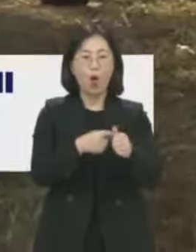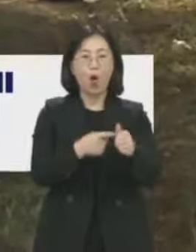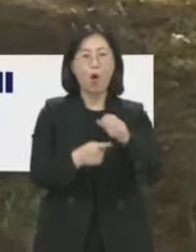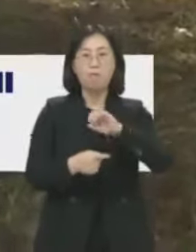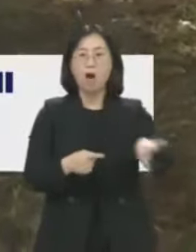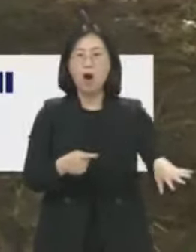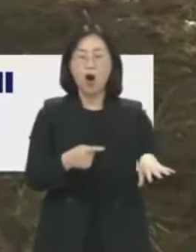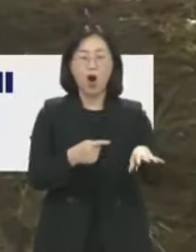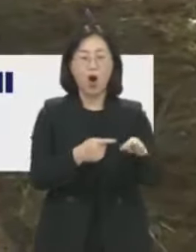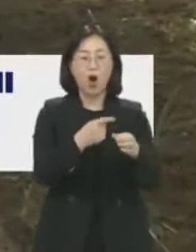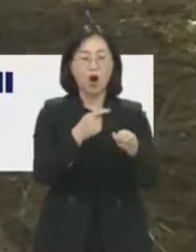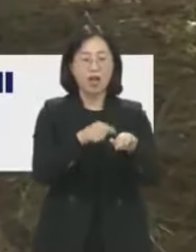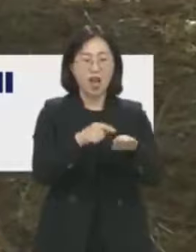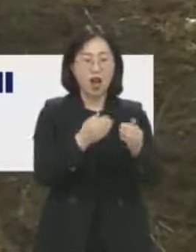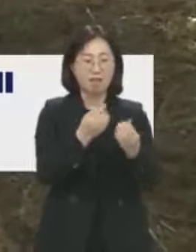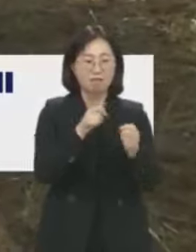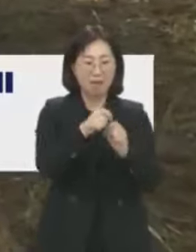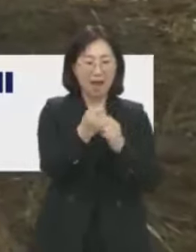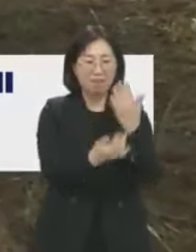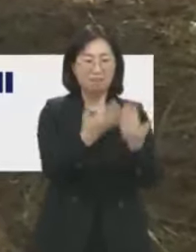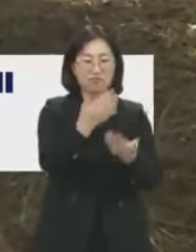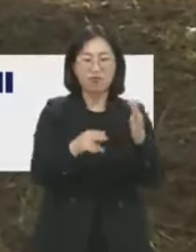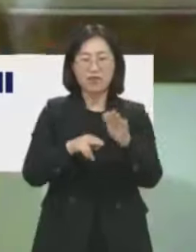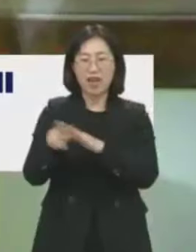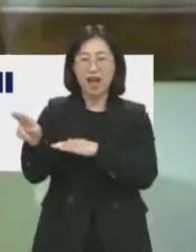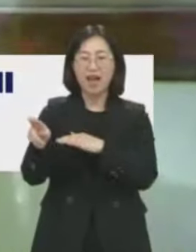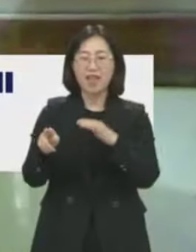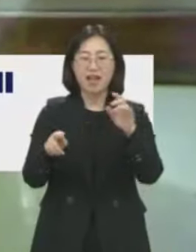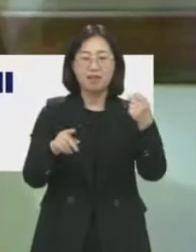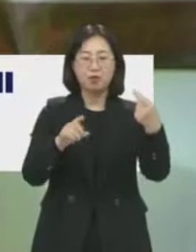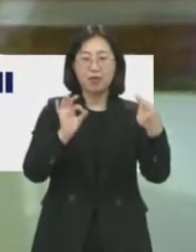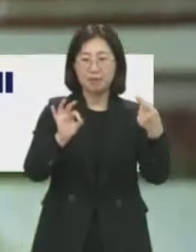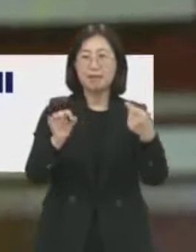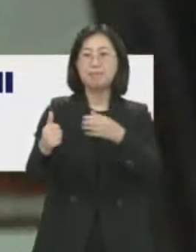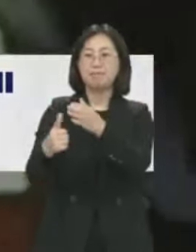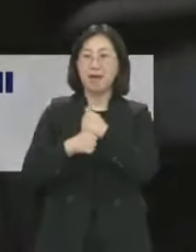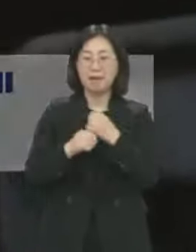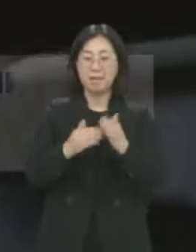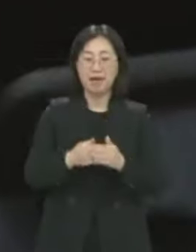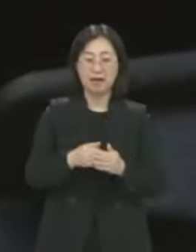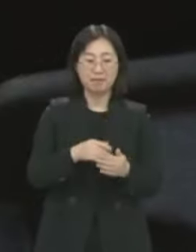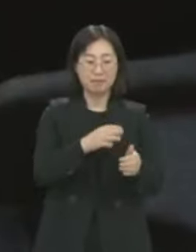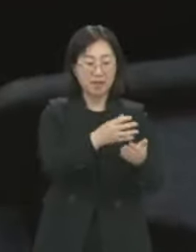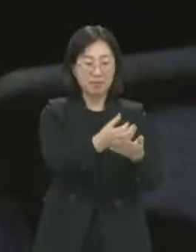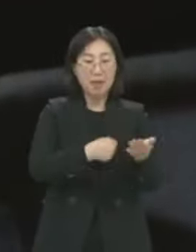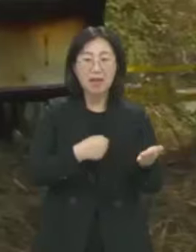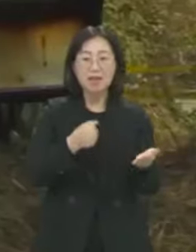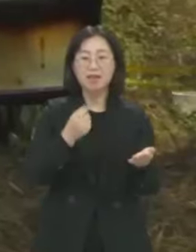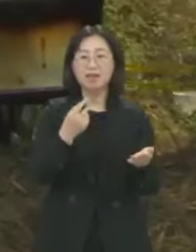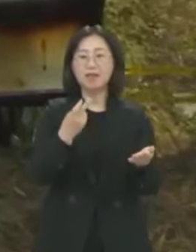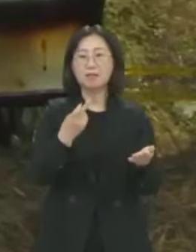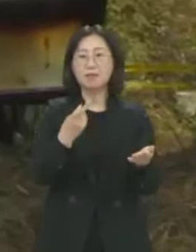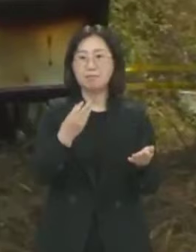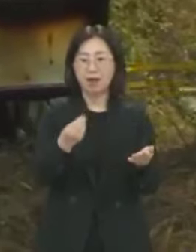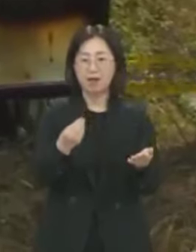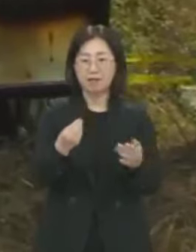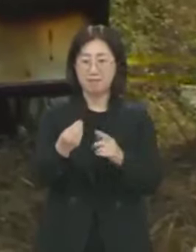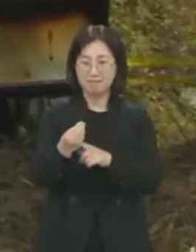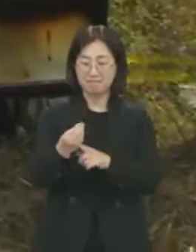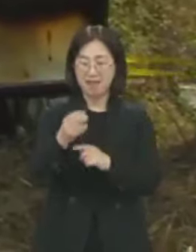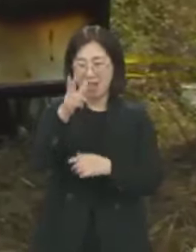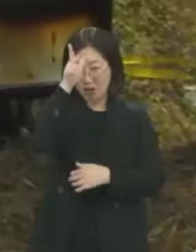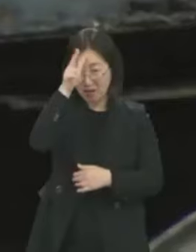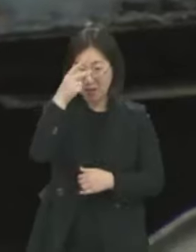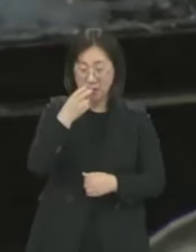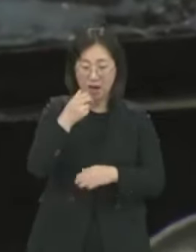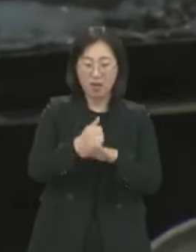뒤 차량을 불태우고 달아났다 지난 10일 붙잡혔습니다. 현금 12만 원 훔친 A씨는 경찰에서 1억 원의 도박빚을